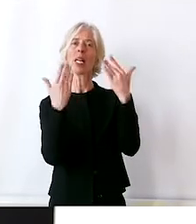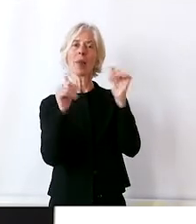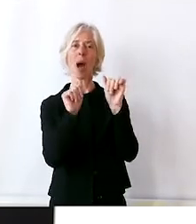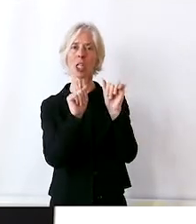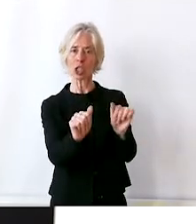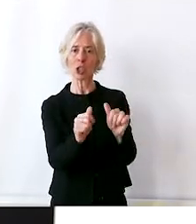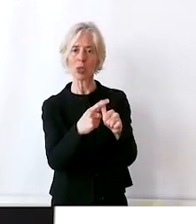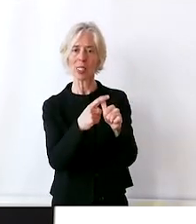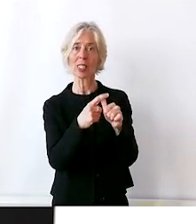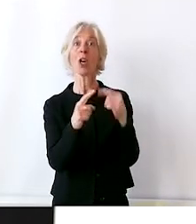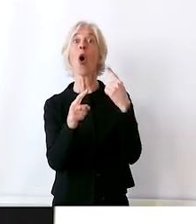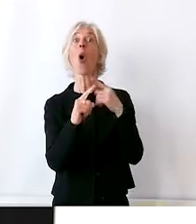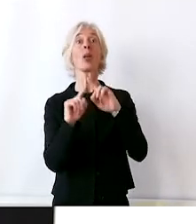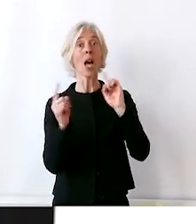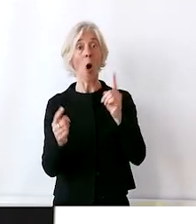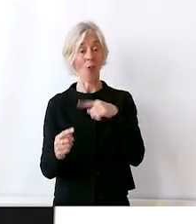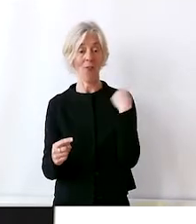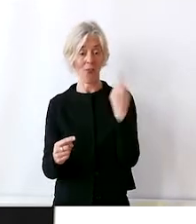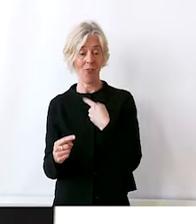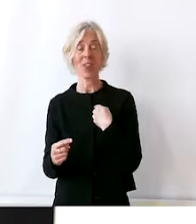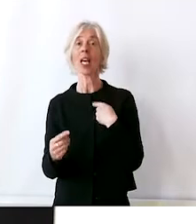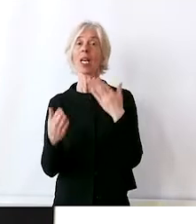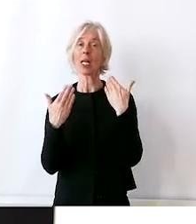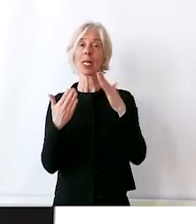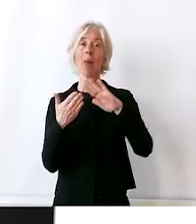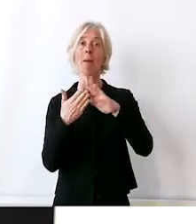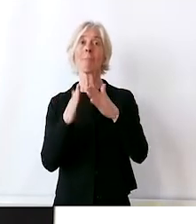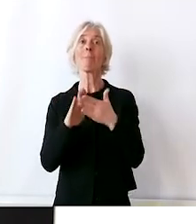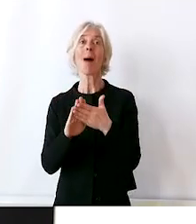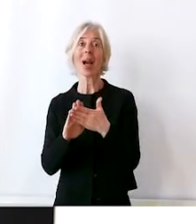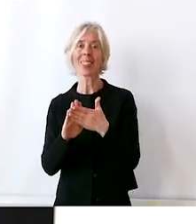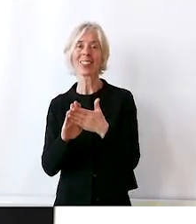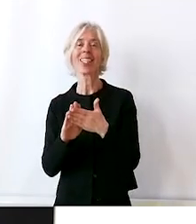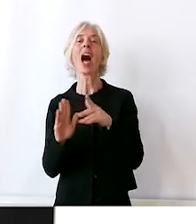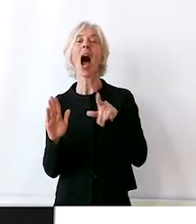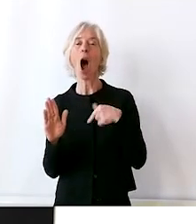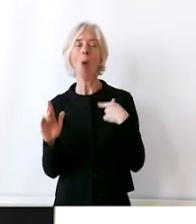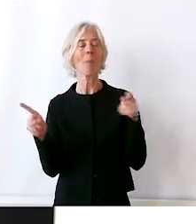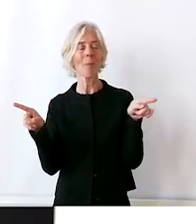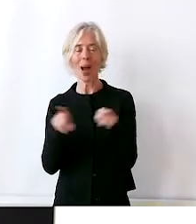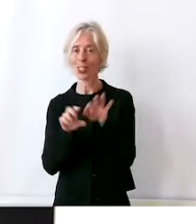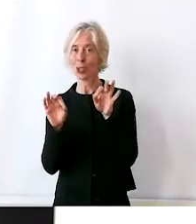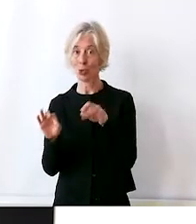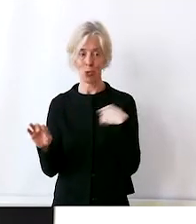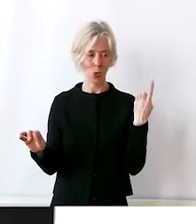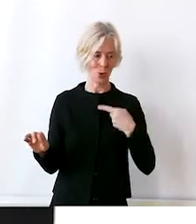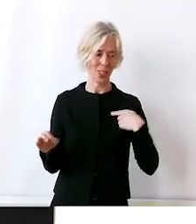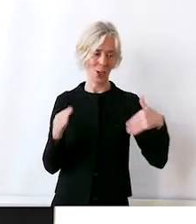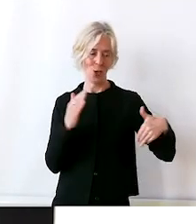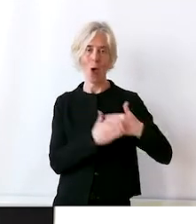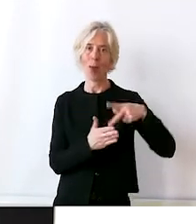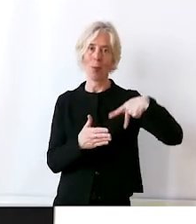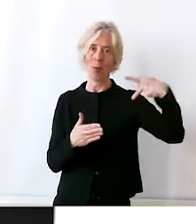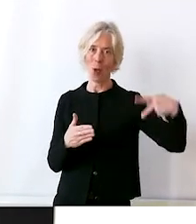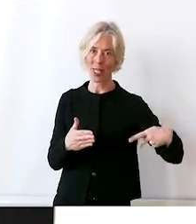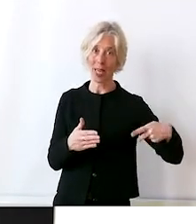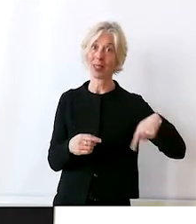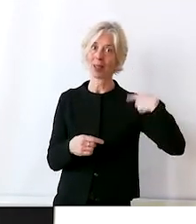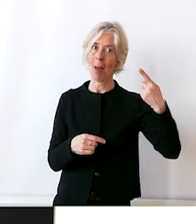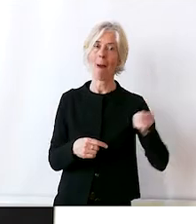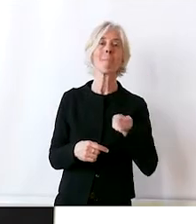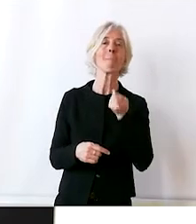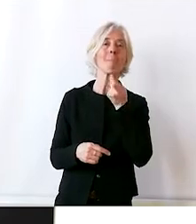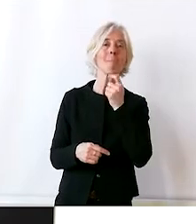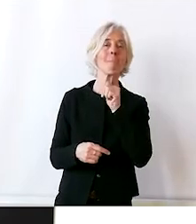unserem regionalen Angebot, das wir im Mai präsentieren werden, hervorragend zusammen mit der Initiative